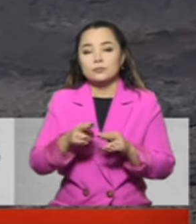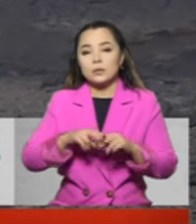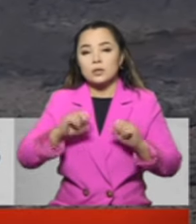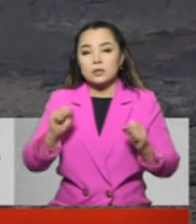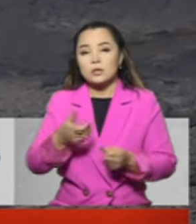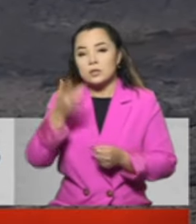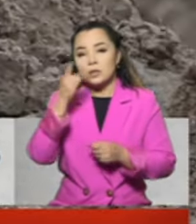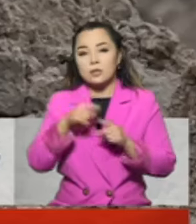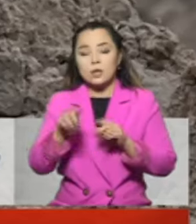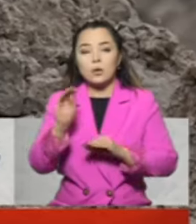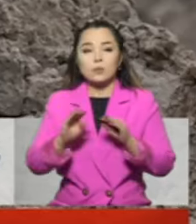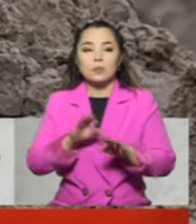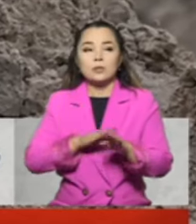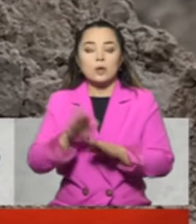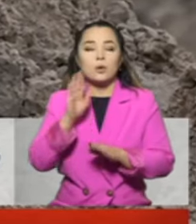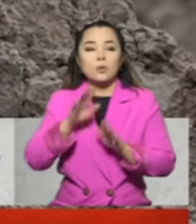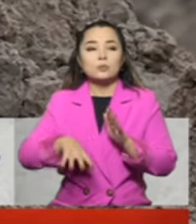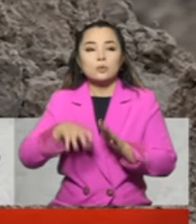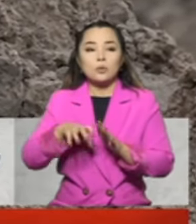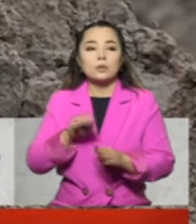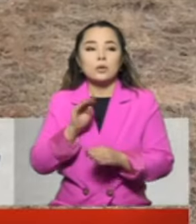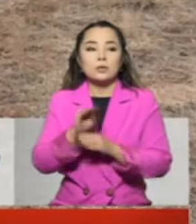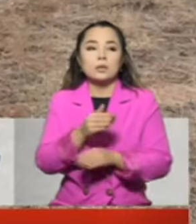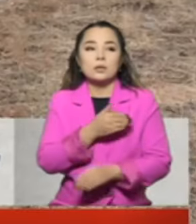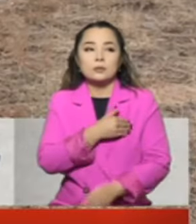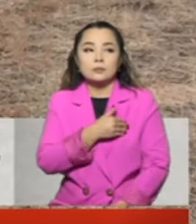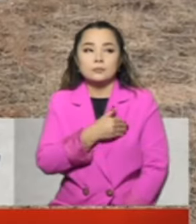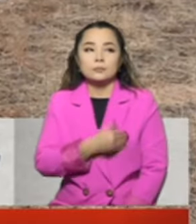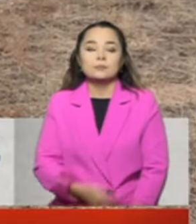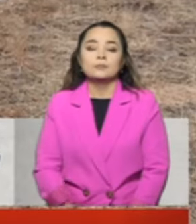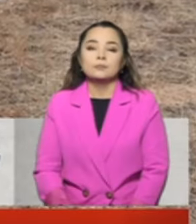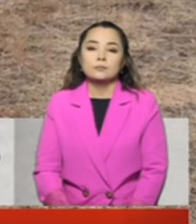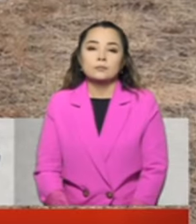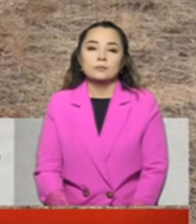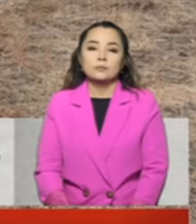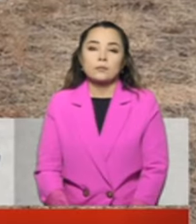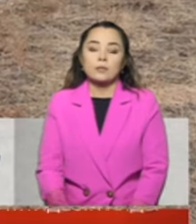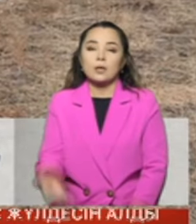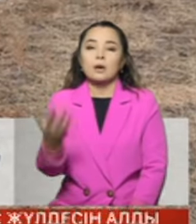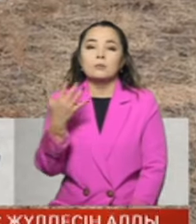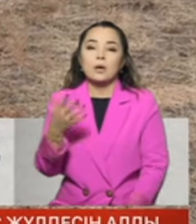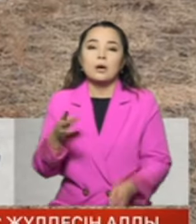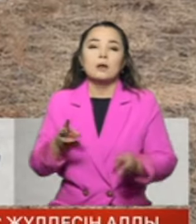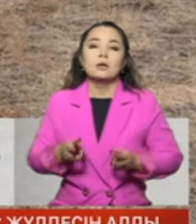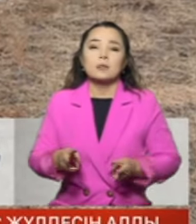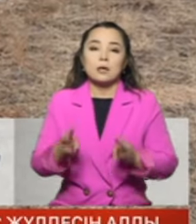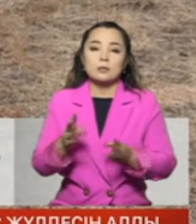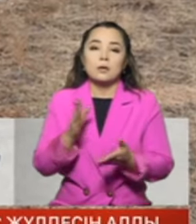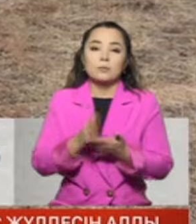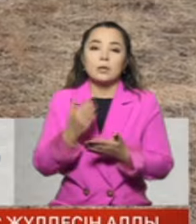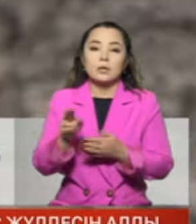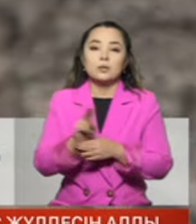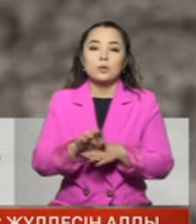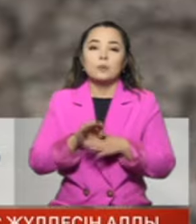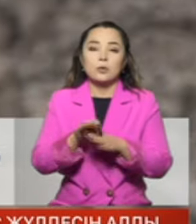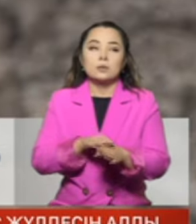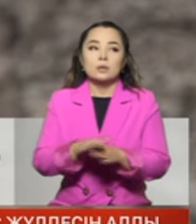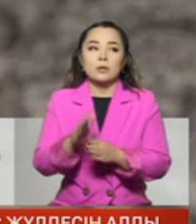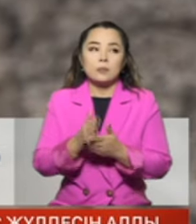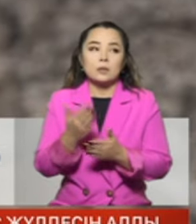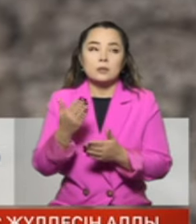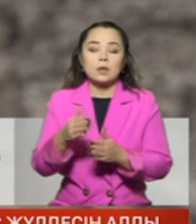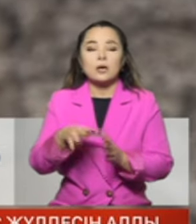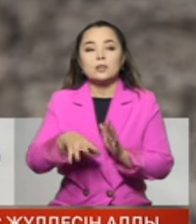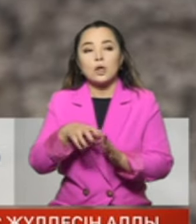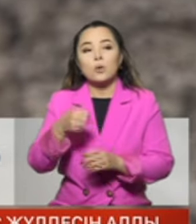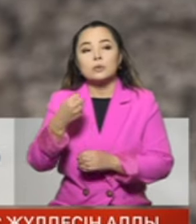бетон суаттармен жабдықталып, су сорғылары қойылмақ. Бойында 5 котлован бар, 4 көпірді ремонттасып жатыр. Насосын